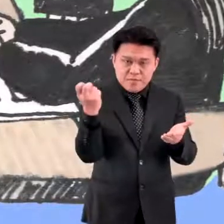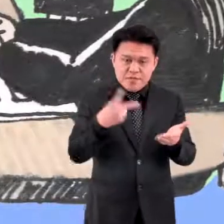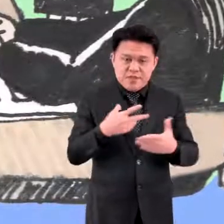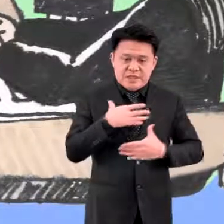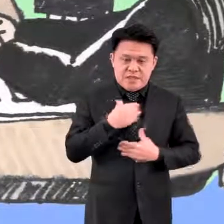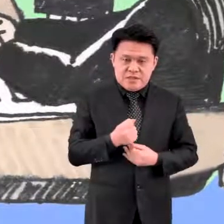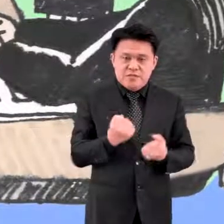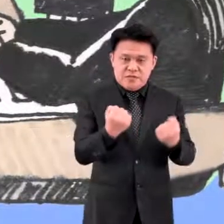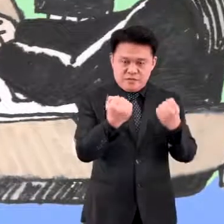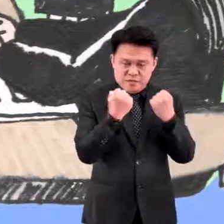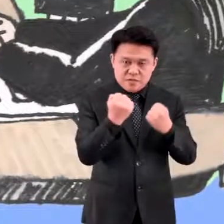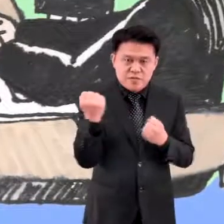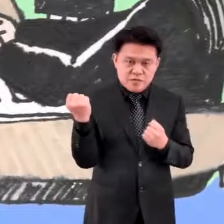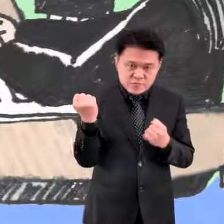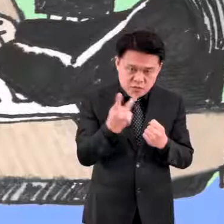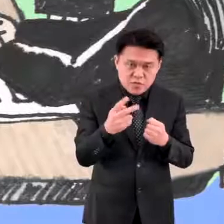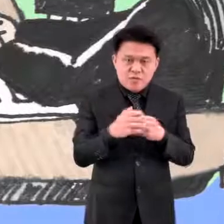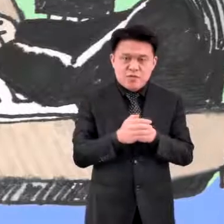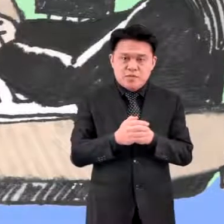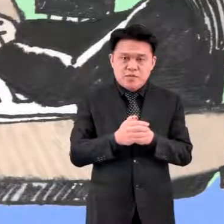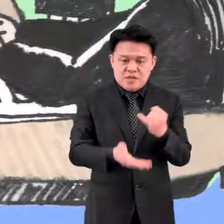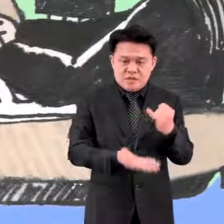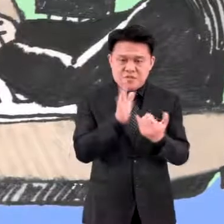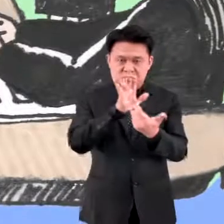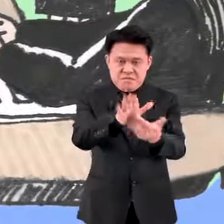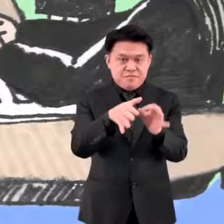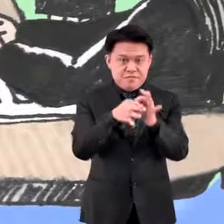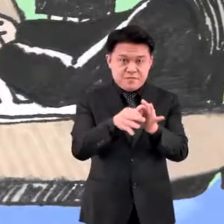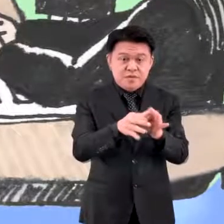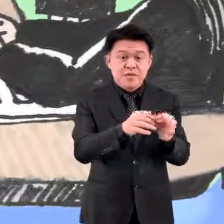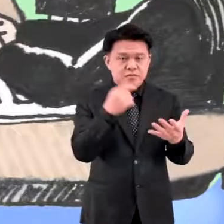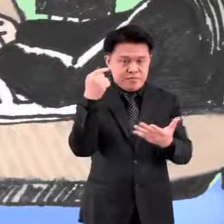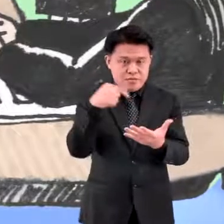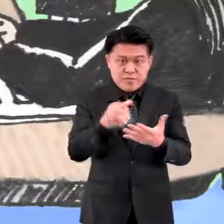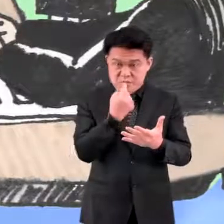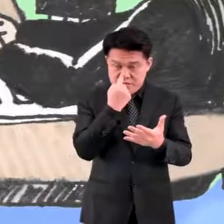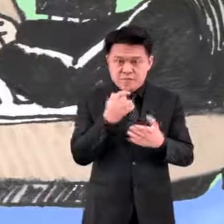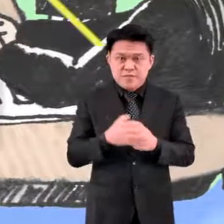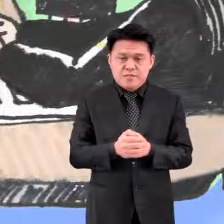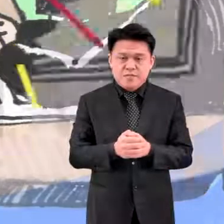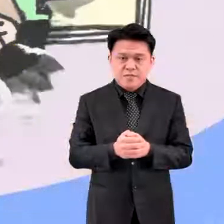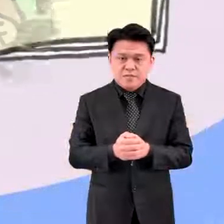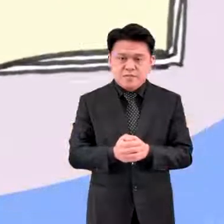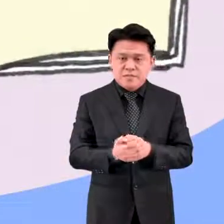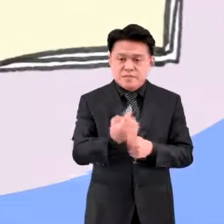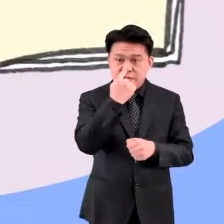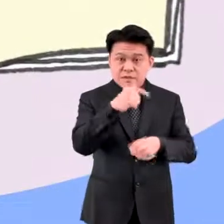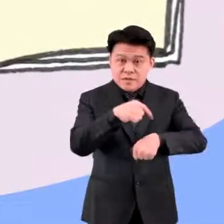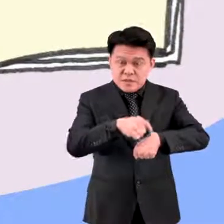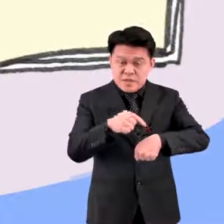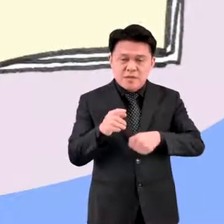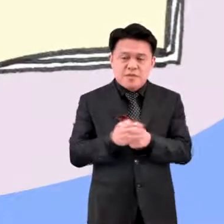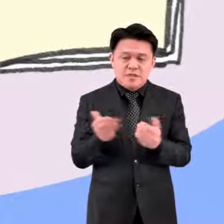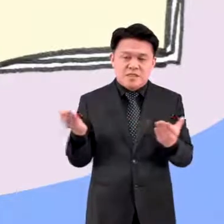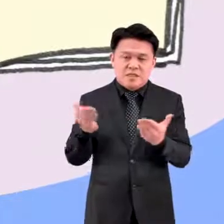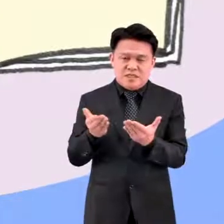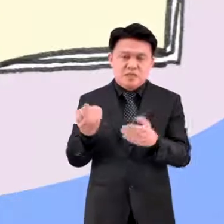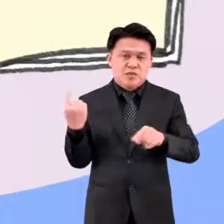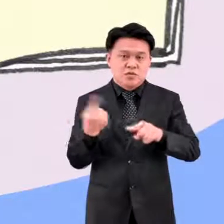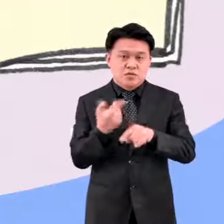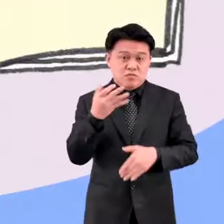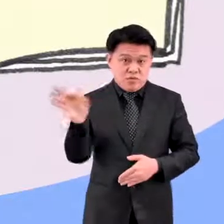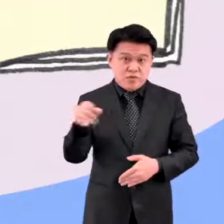하는 규칙과 안전보건, 그리고 성희롱 예방에 대한 교육입니다. 교육받은